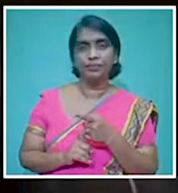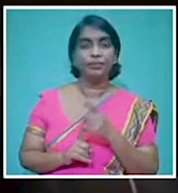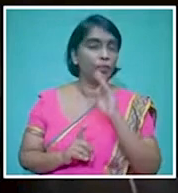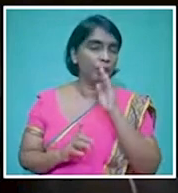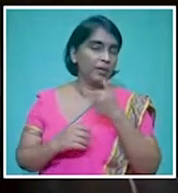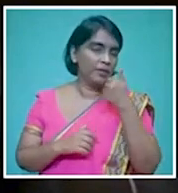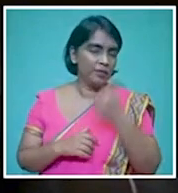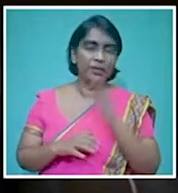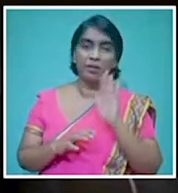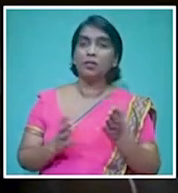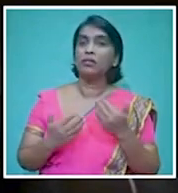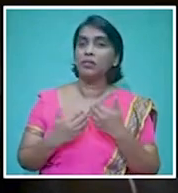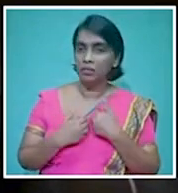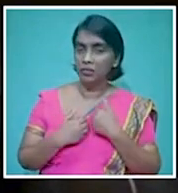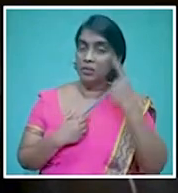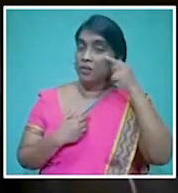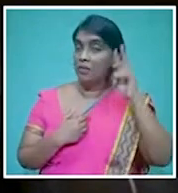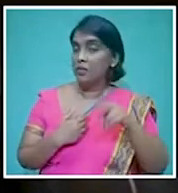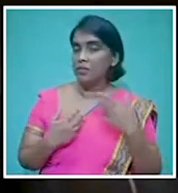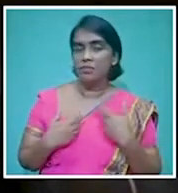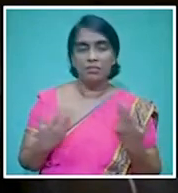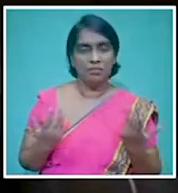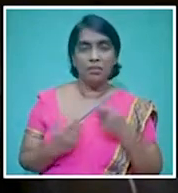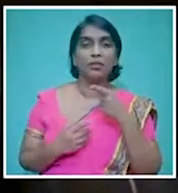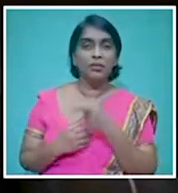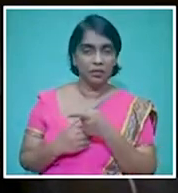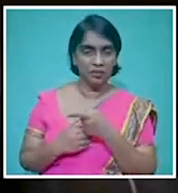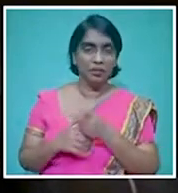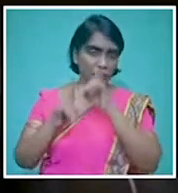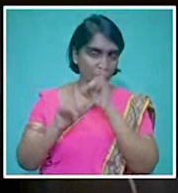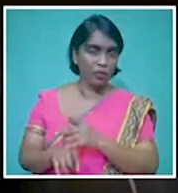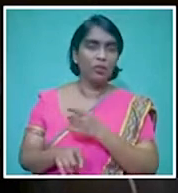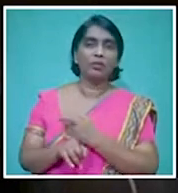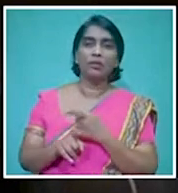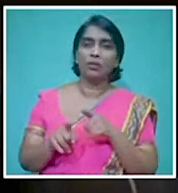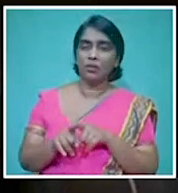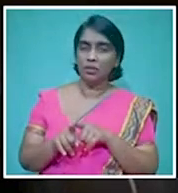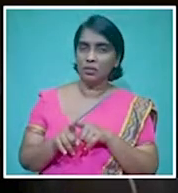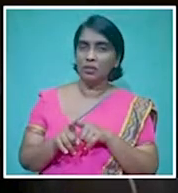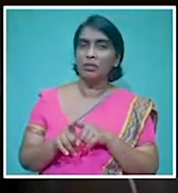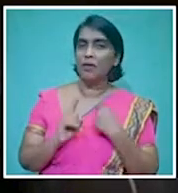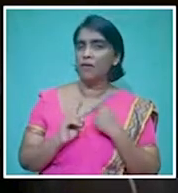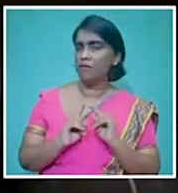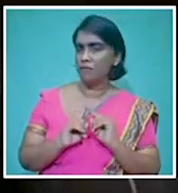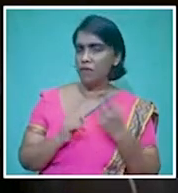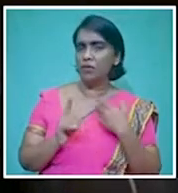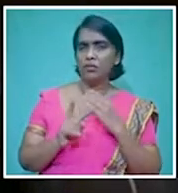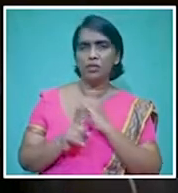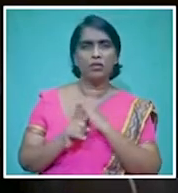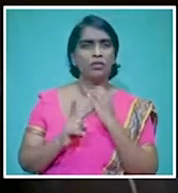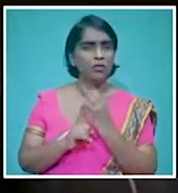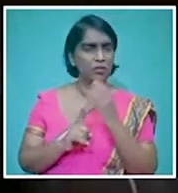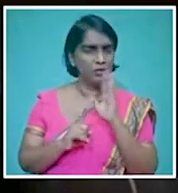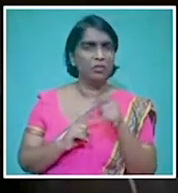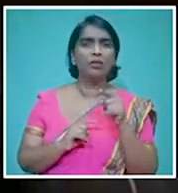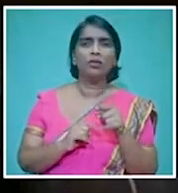ඉතාමත්ම වැදගත්. නමුත් අපිට විශ්වාස කරන්න බෑ මෙවැනි මේ ව්‍යූහාත්මක මේ වෙනස් විය යුතු සංස්කෘතිය පිළිබඳ